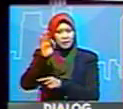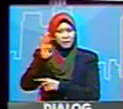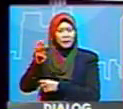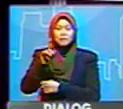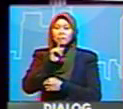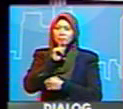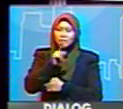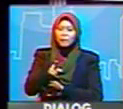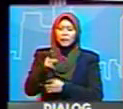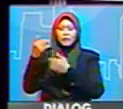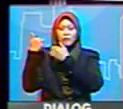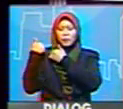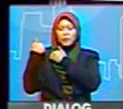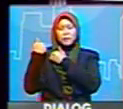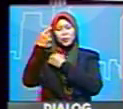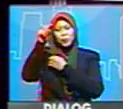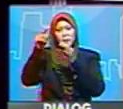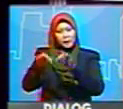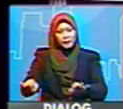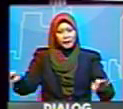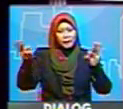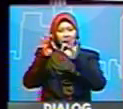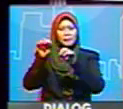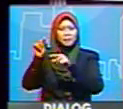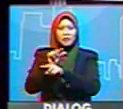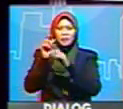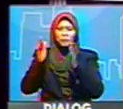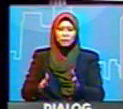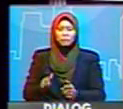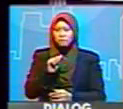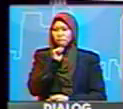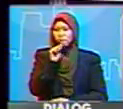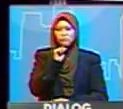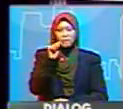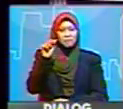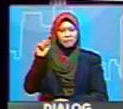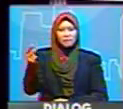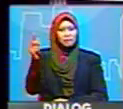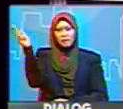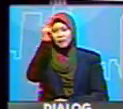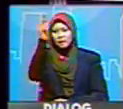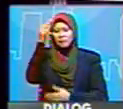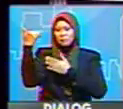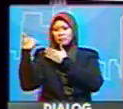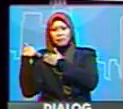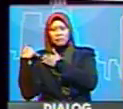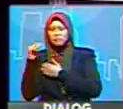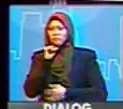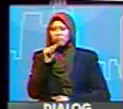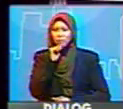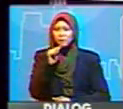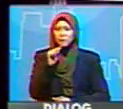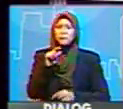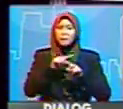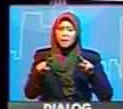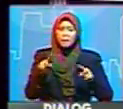untuk melindungi kepentingan pengguna ini bukan semata-mata terletak di tangan kerajaan tetapi juga terletak